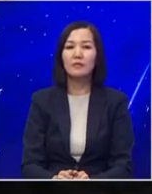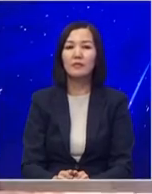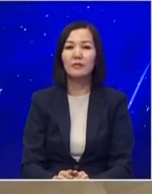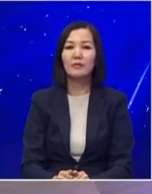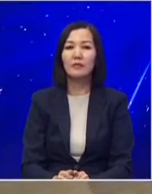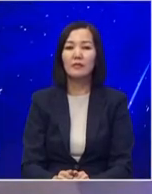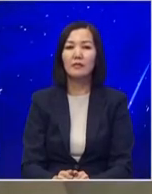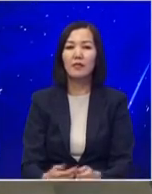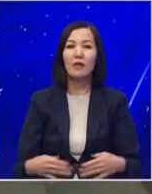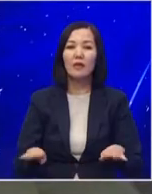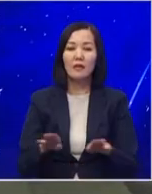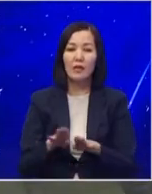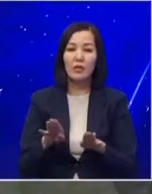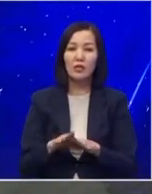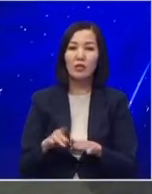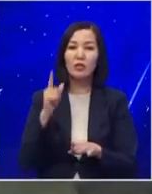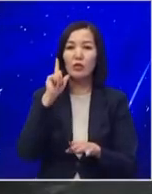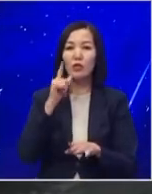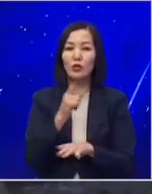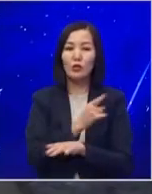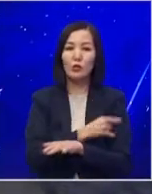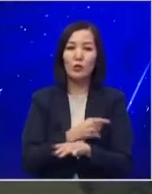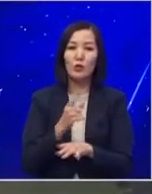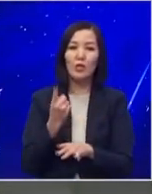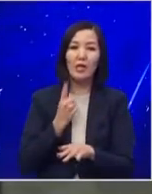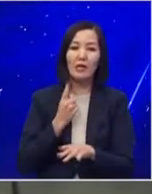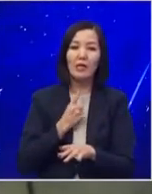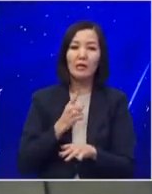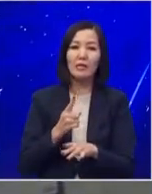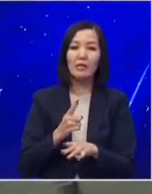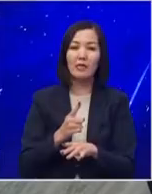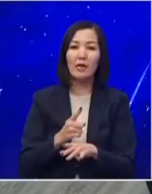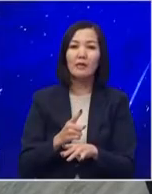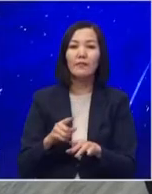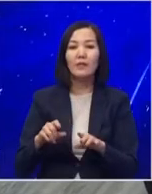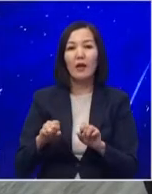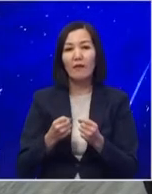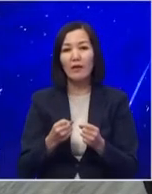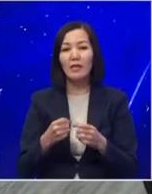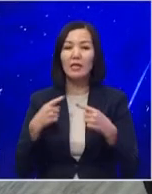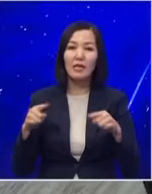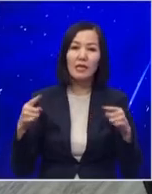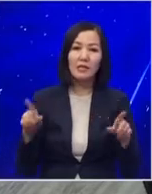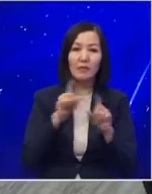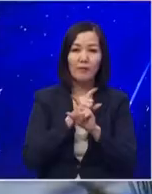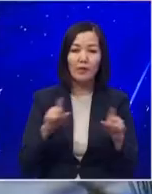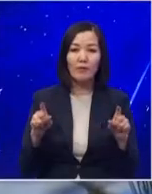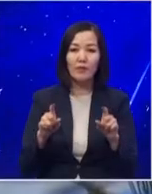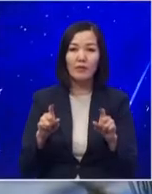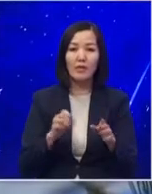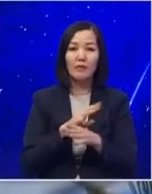также дежурить в эту ночь охранники работники аварийных служб котельных и некоторых других предприятий и все они